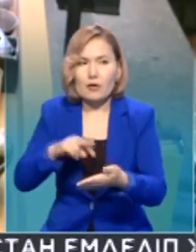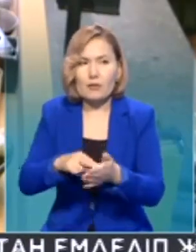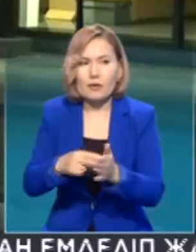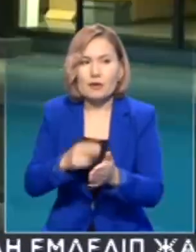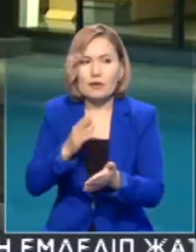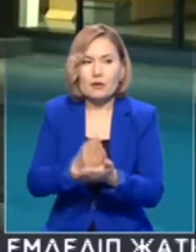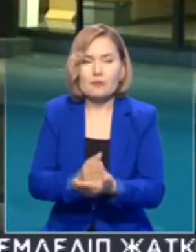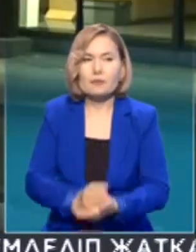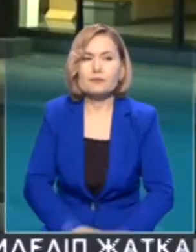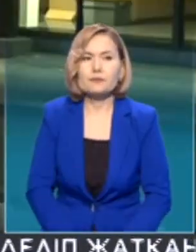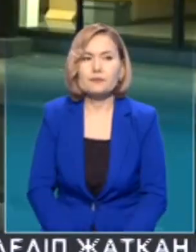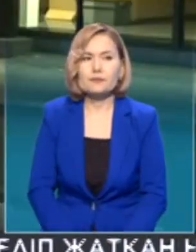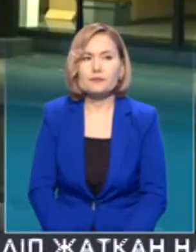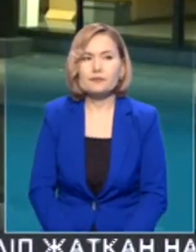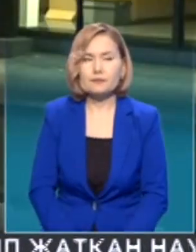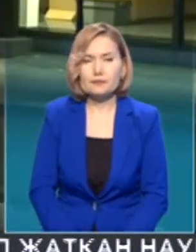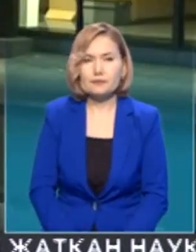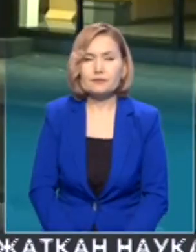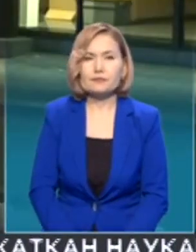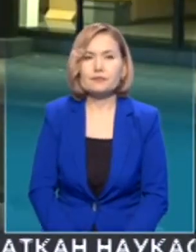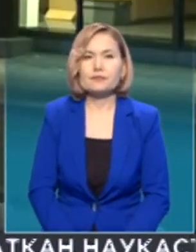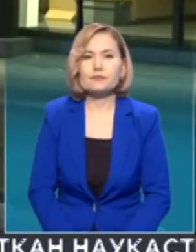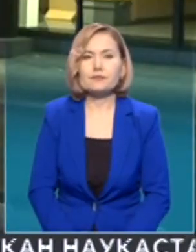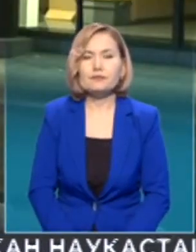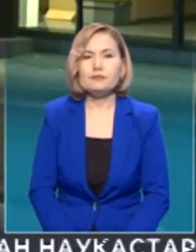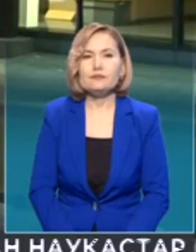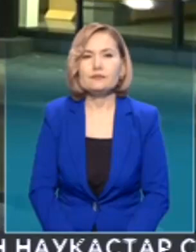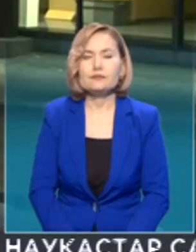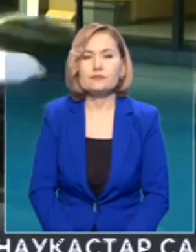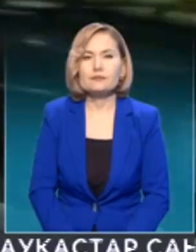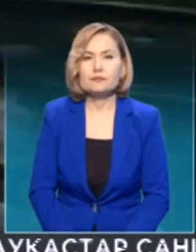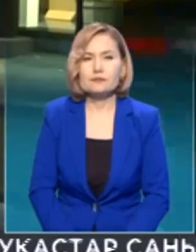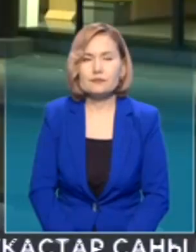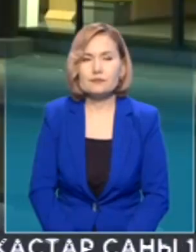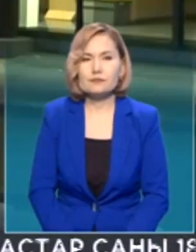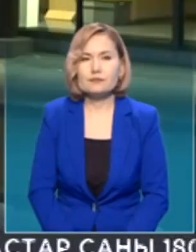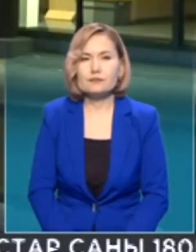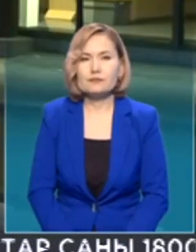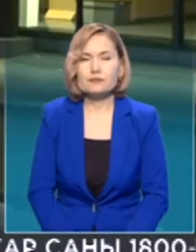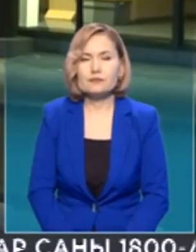көздеп отыр. Нұрсұлу Қасым, Бауыржан Дүйсенбекұлы, Қазақстан ұлттық телеарнасы, Бельгия.